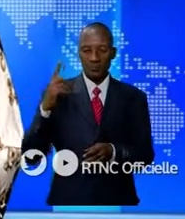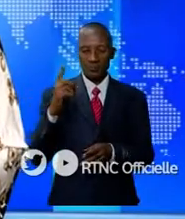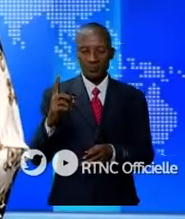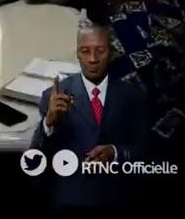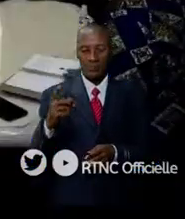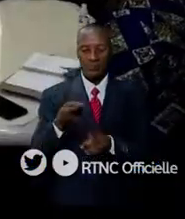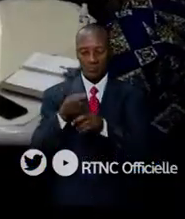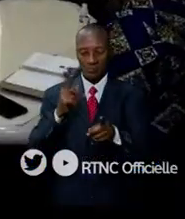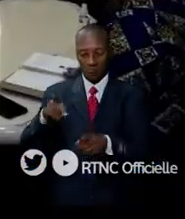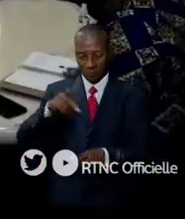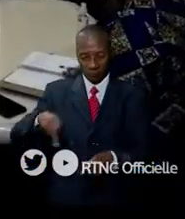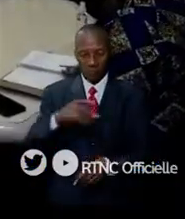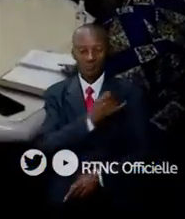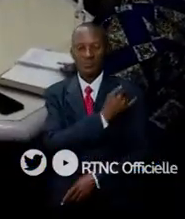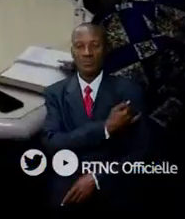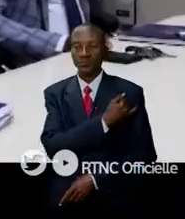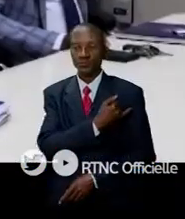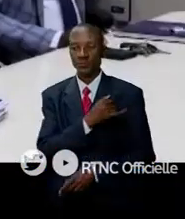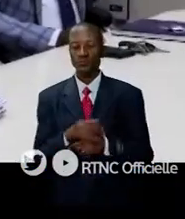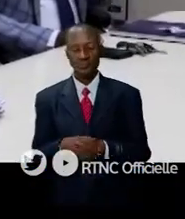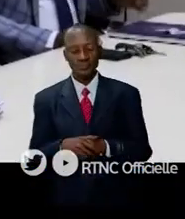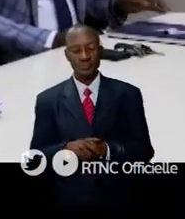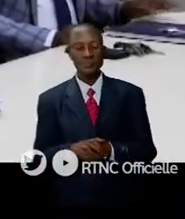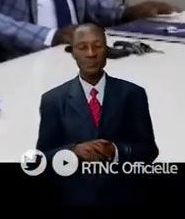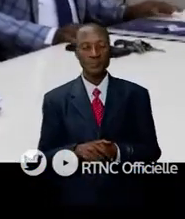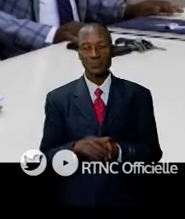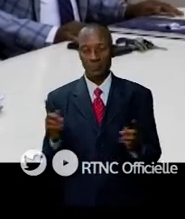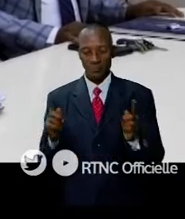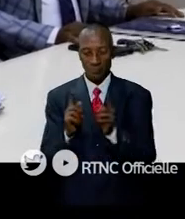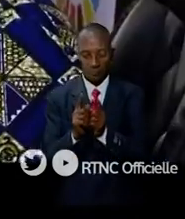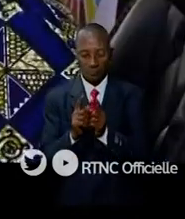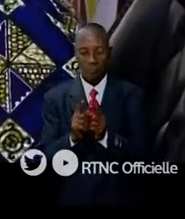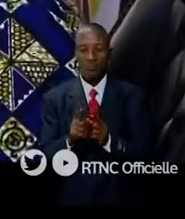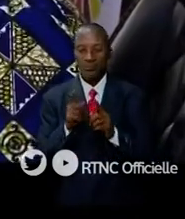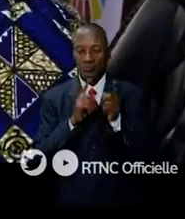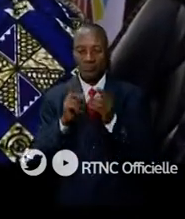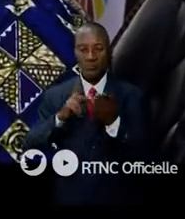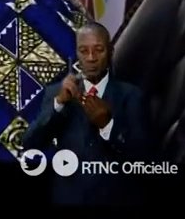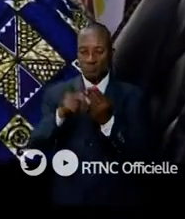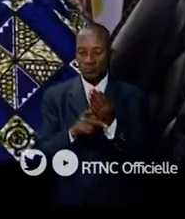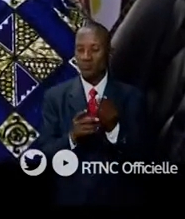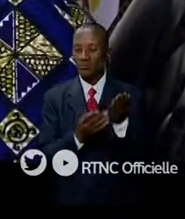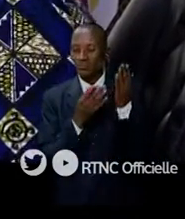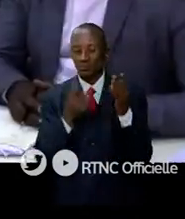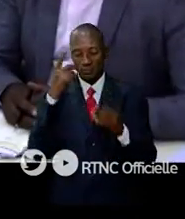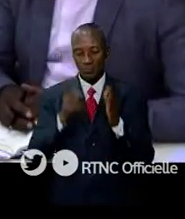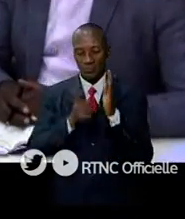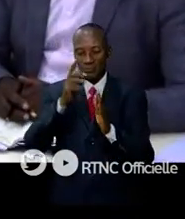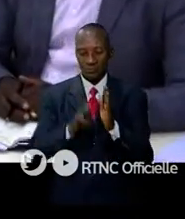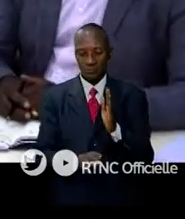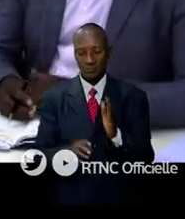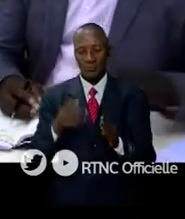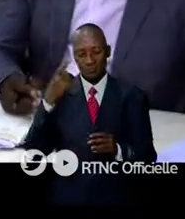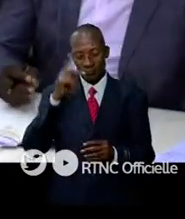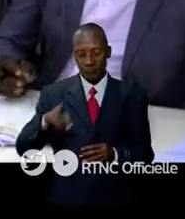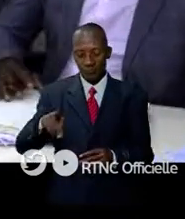province. Ils étaient au ministère du Plan pour discuter des projets des priorités pour le développement de la province du Nord